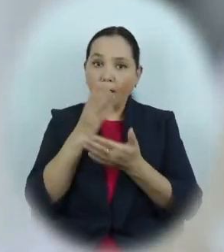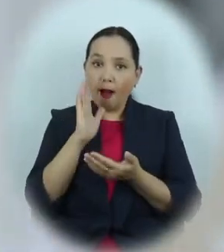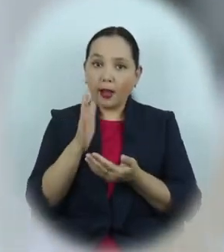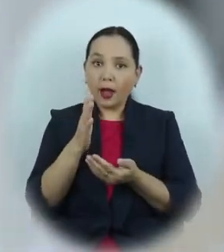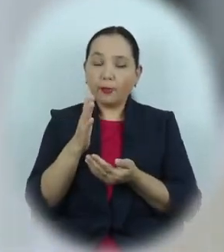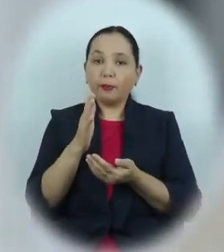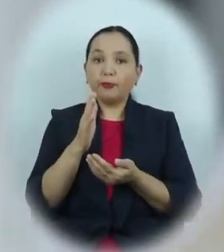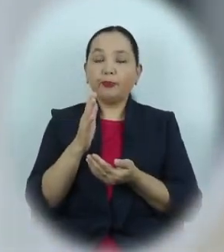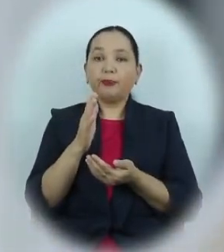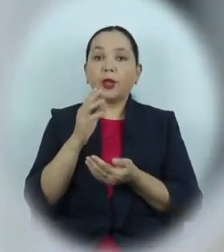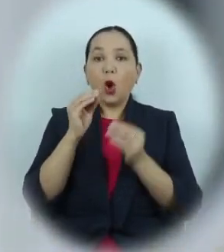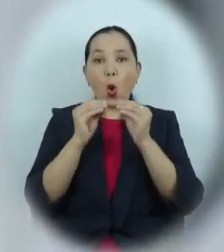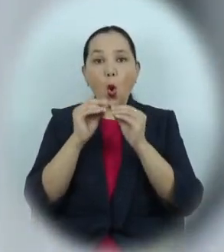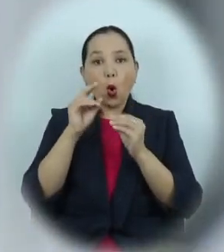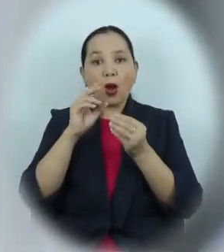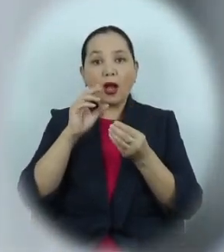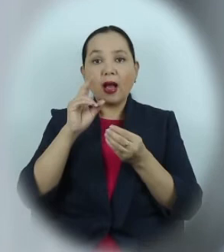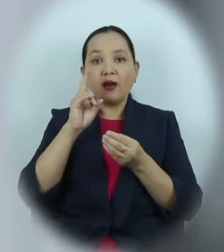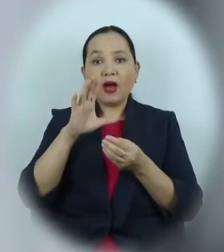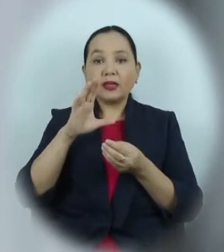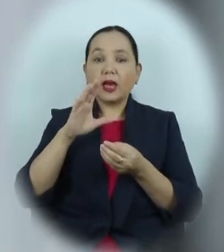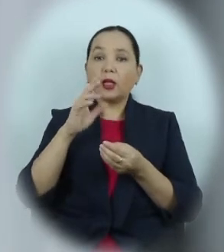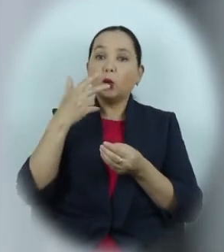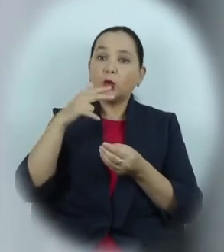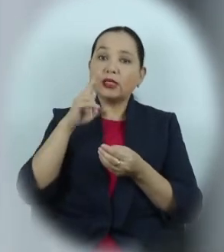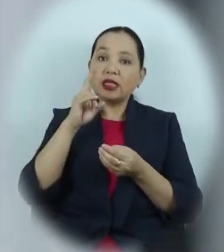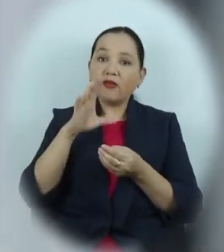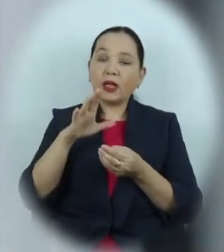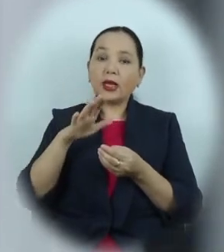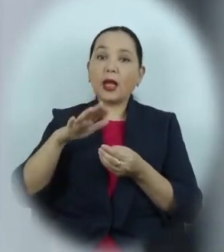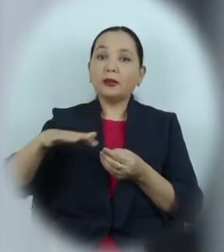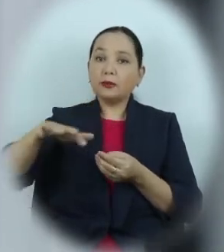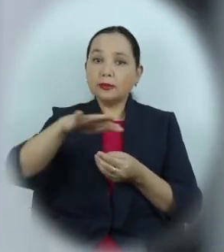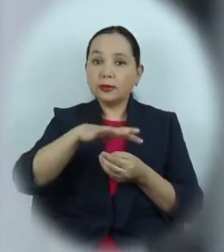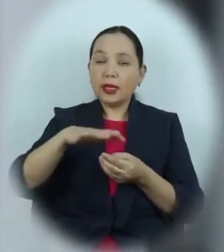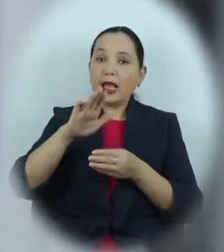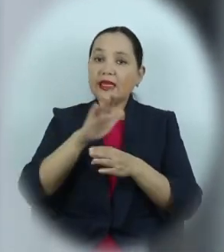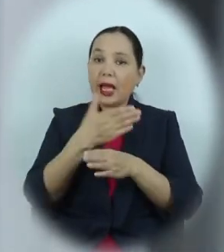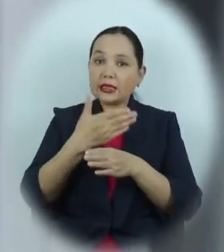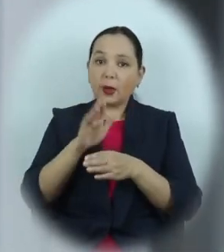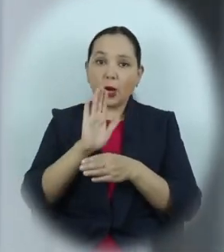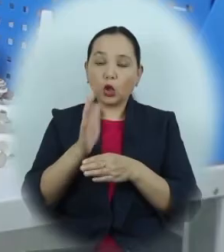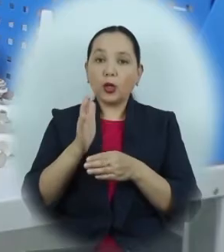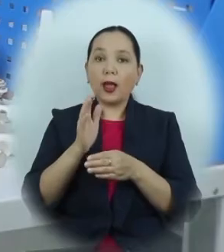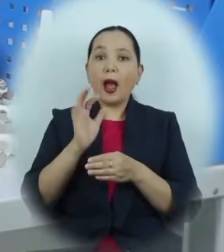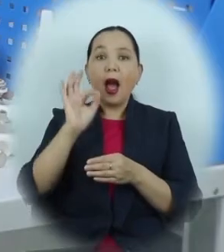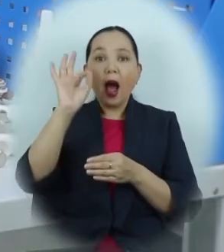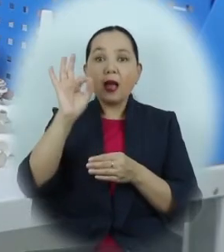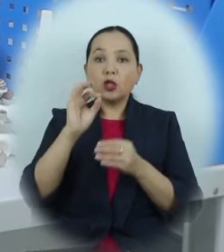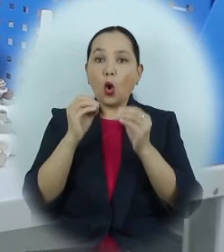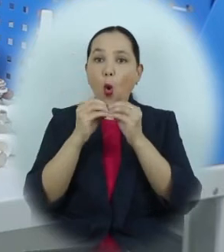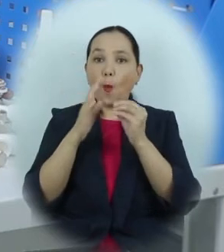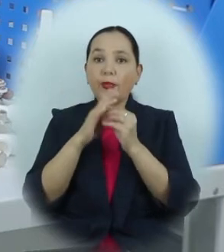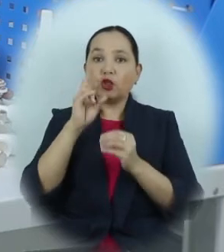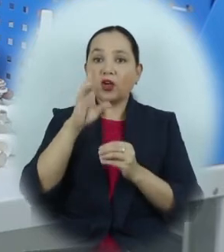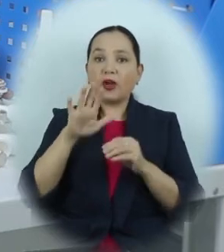hajmi 10 kvadrat, 20 kvadrat, 30 kvadrat o'shanga qarab taqsimlanadi. Hajmiga 15